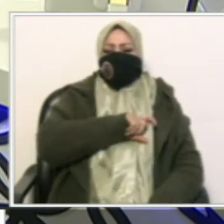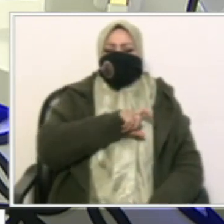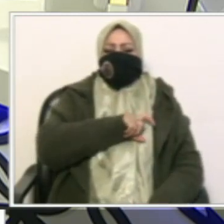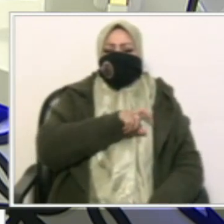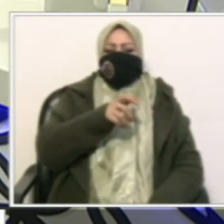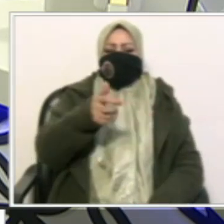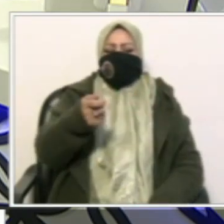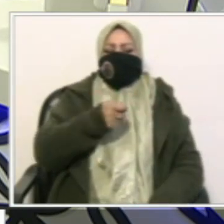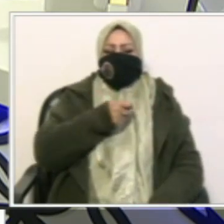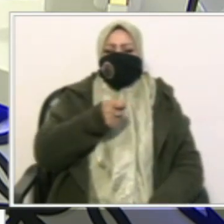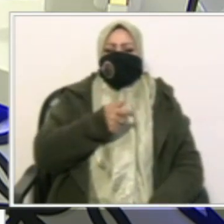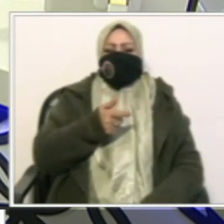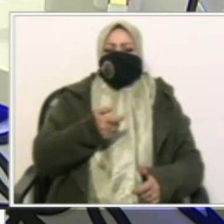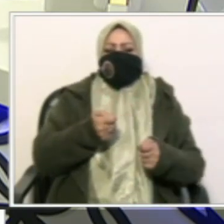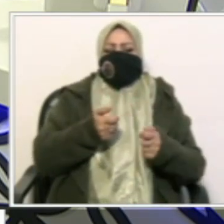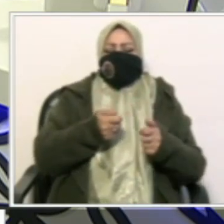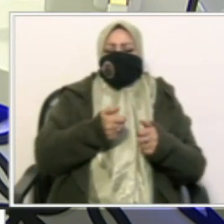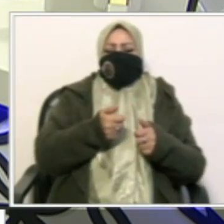بسبب